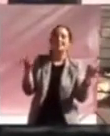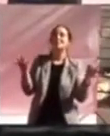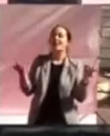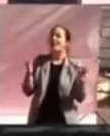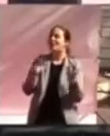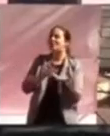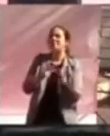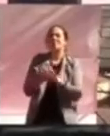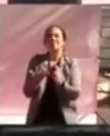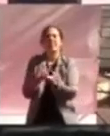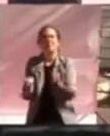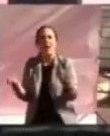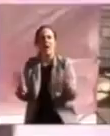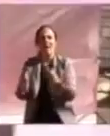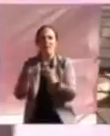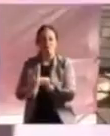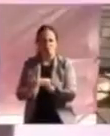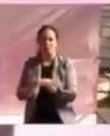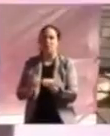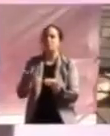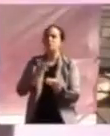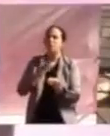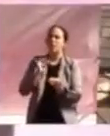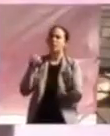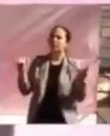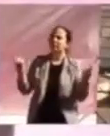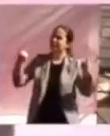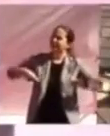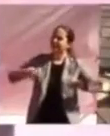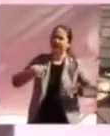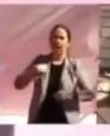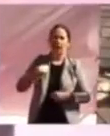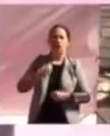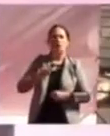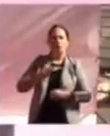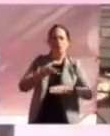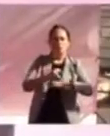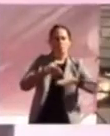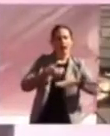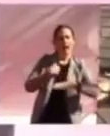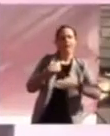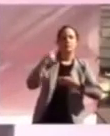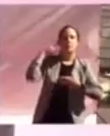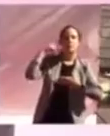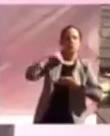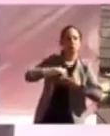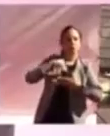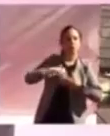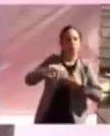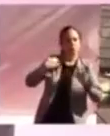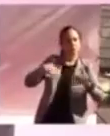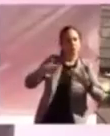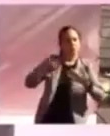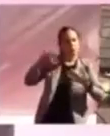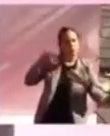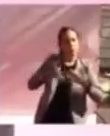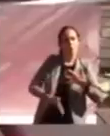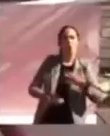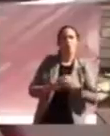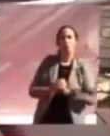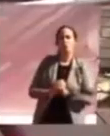profonda consapevolezza è una profonda consapevolezza io dico diffusa a partire diciamo dalle persone